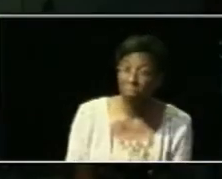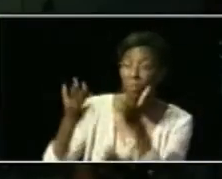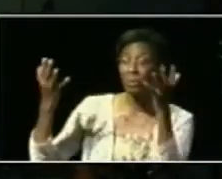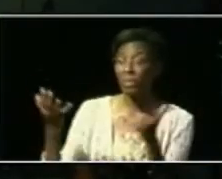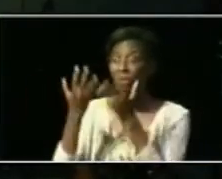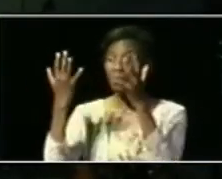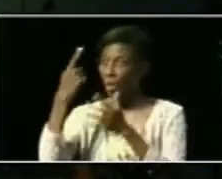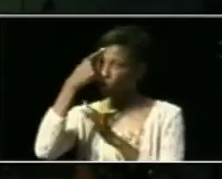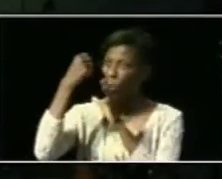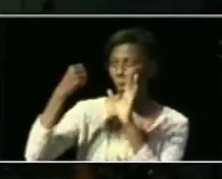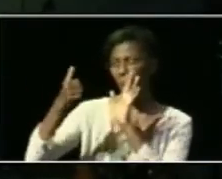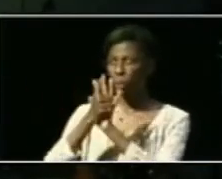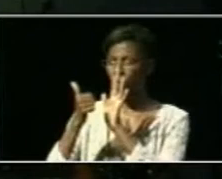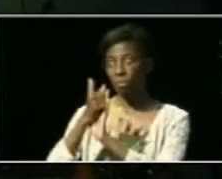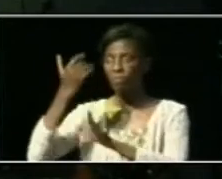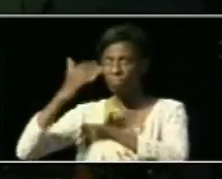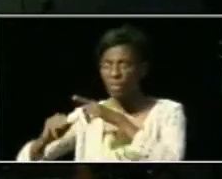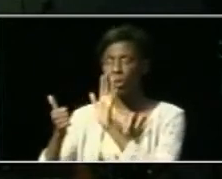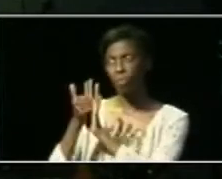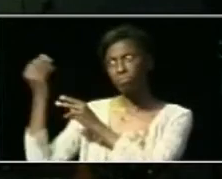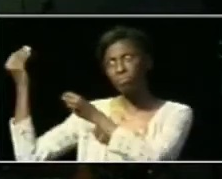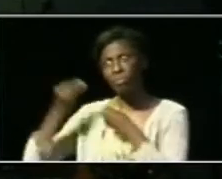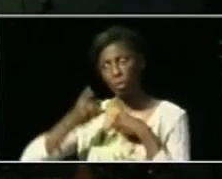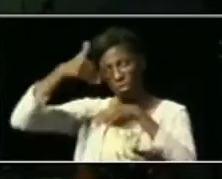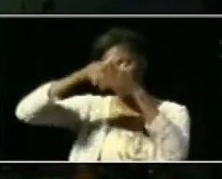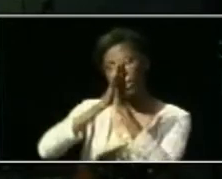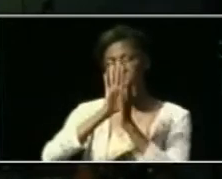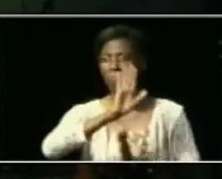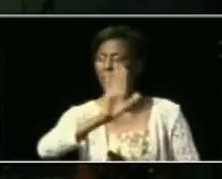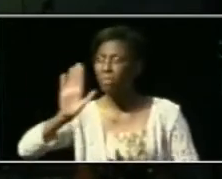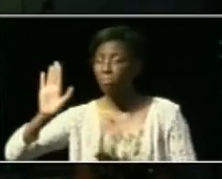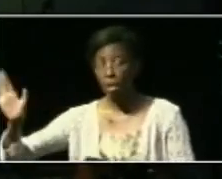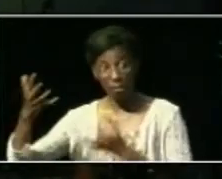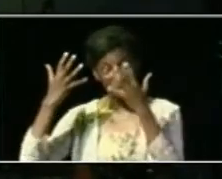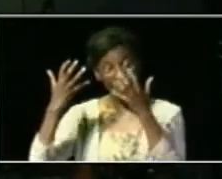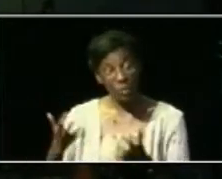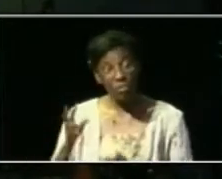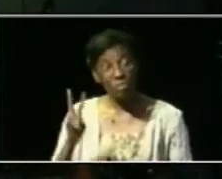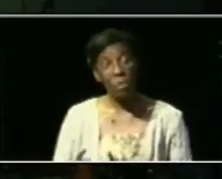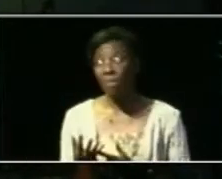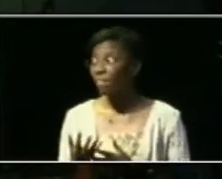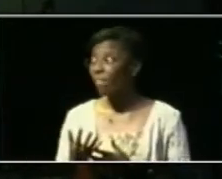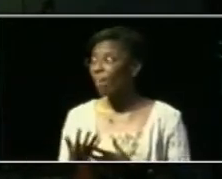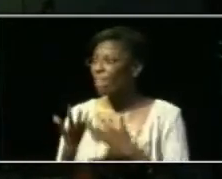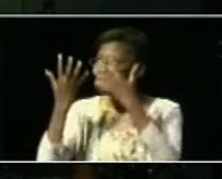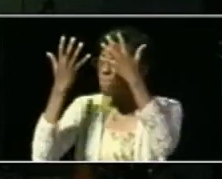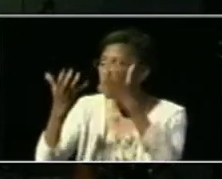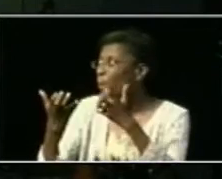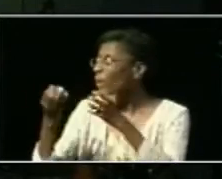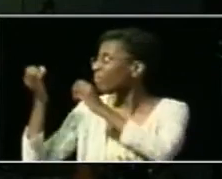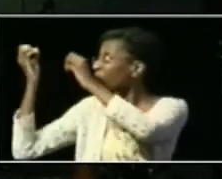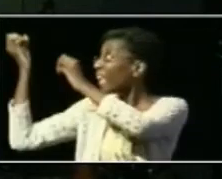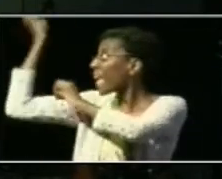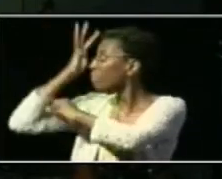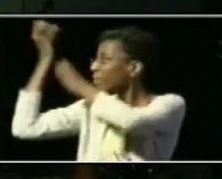Will you allow the Holy Spirit to truly move you to do something for Jesus? Est-ce que vous voulez vraiment permettre au Saint-Esprit de faire